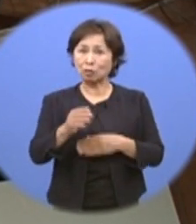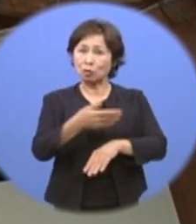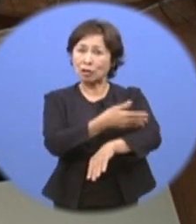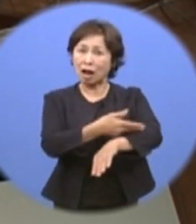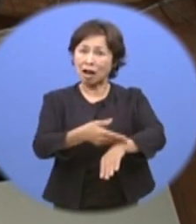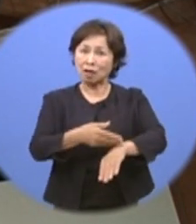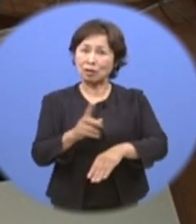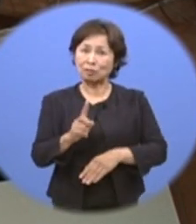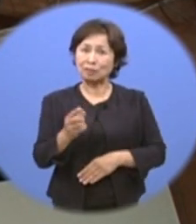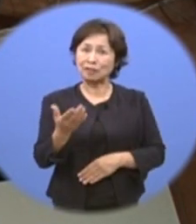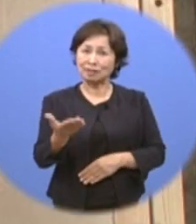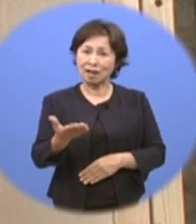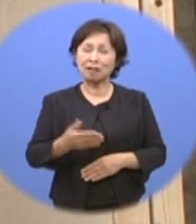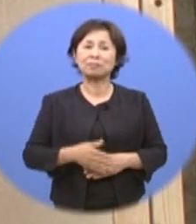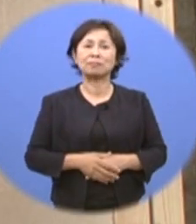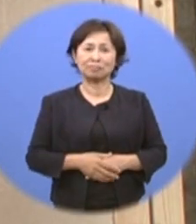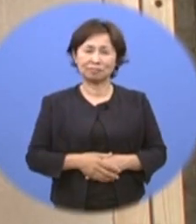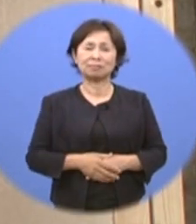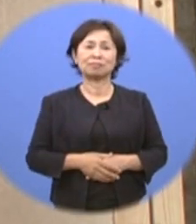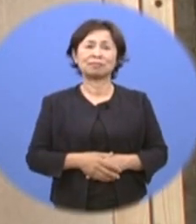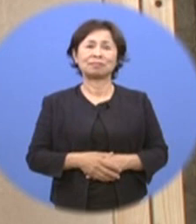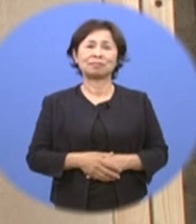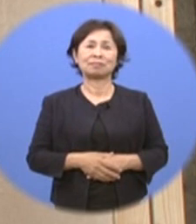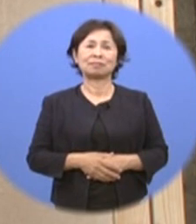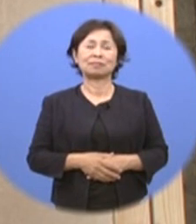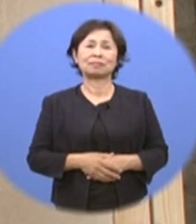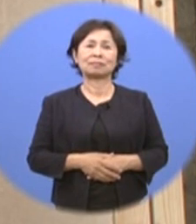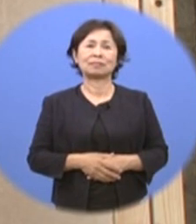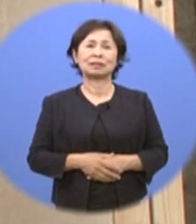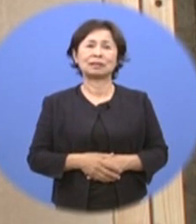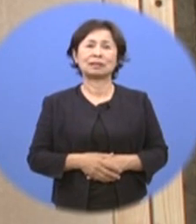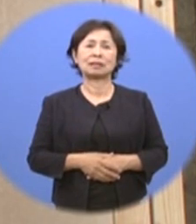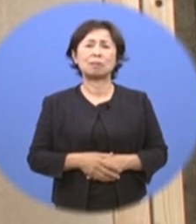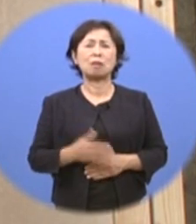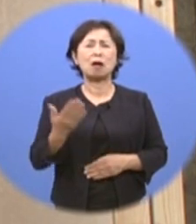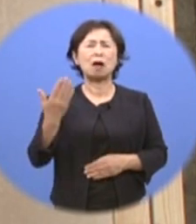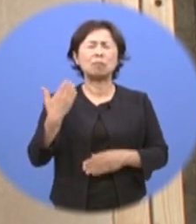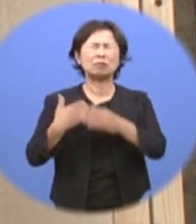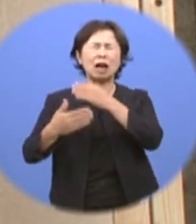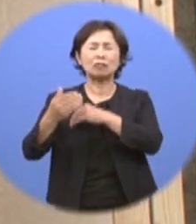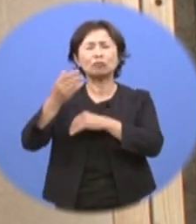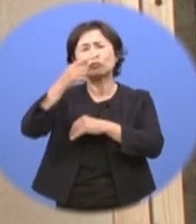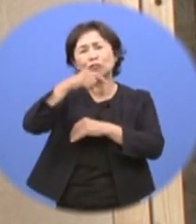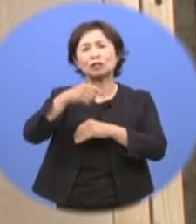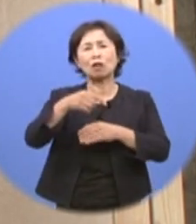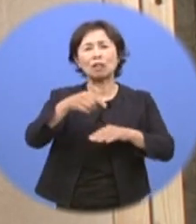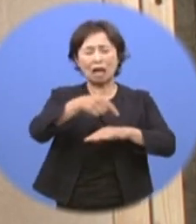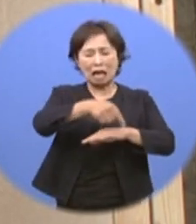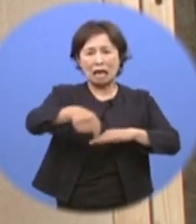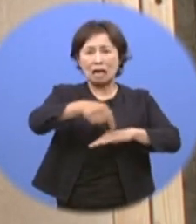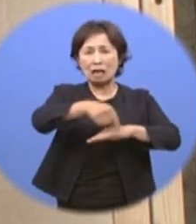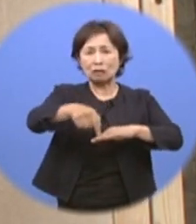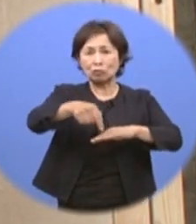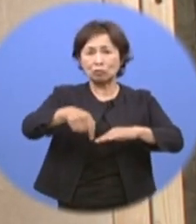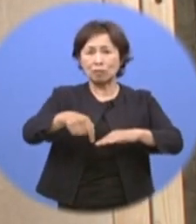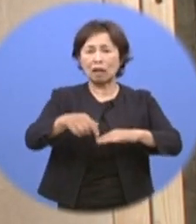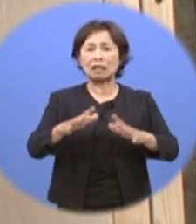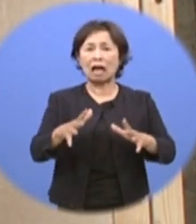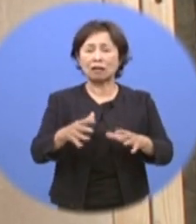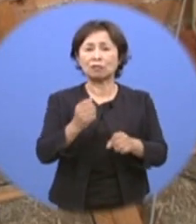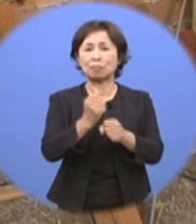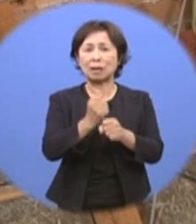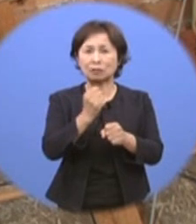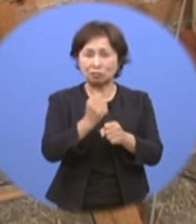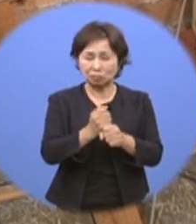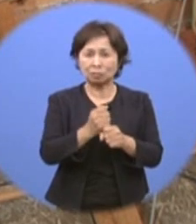。 もともとは図面も何もないものですから、まず現況の復元図を作成して